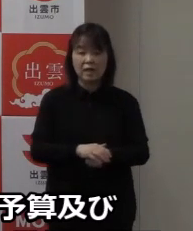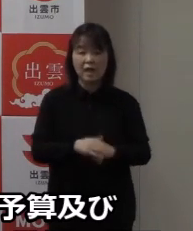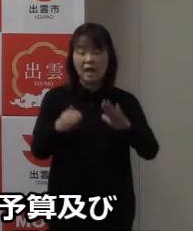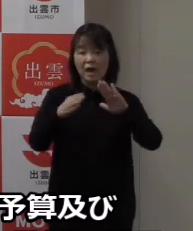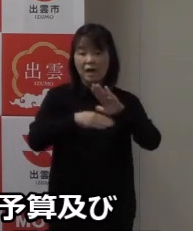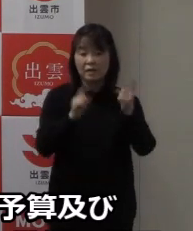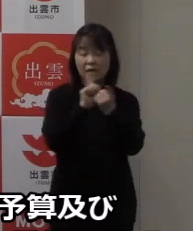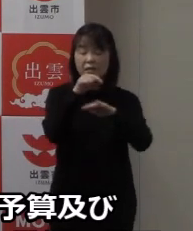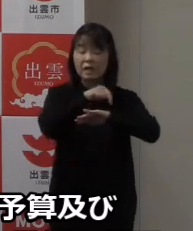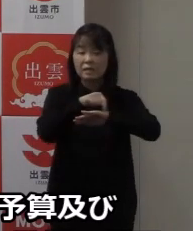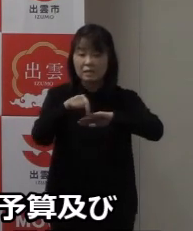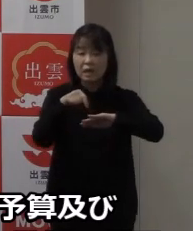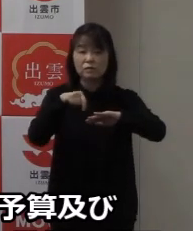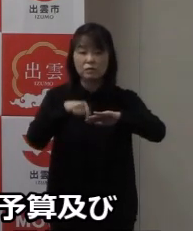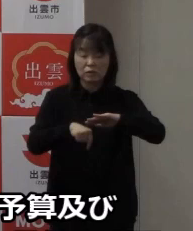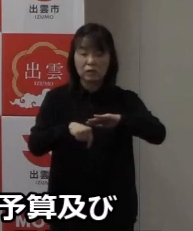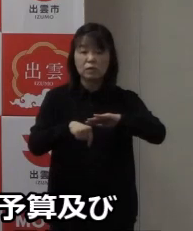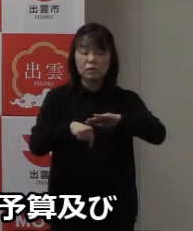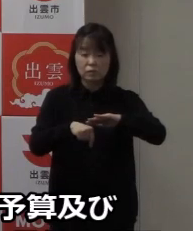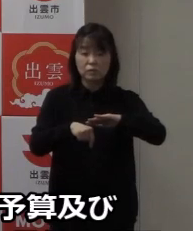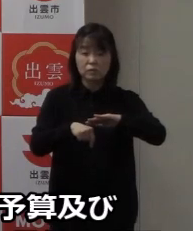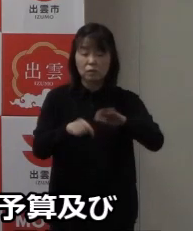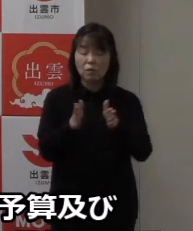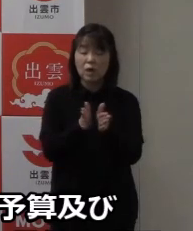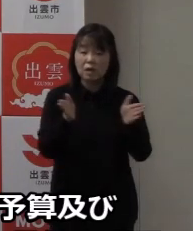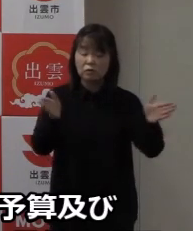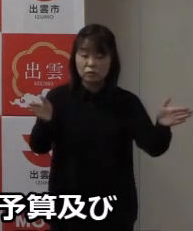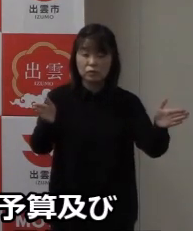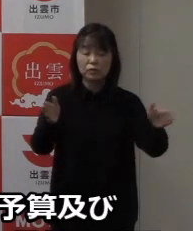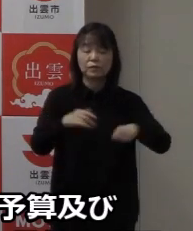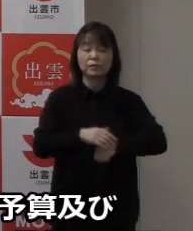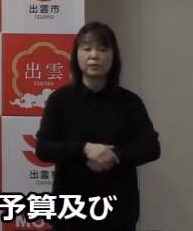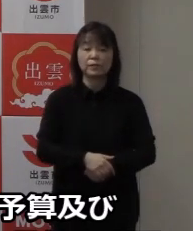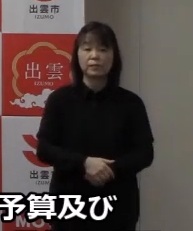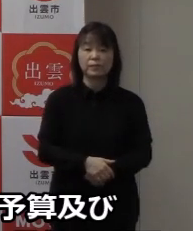の拡充であります。